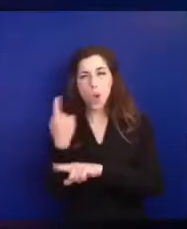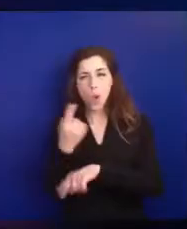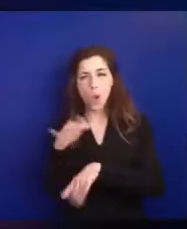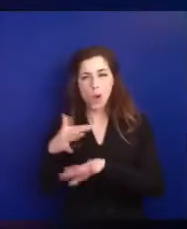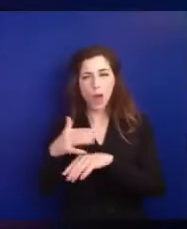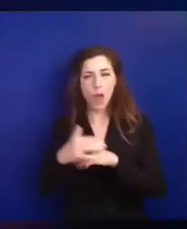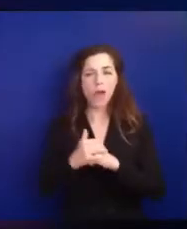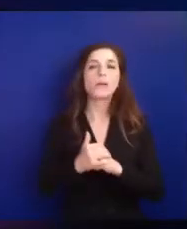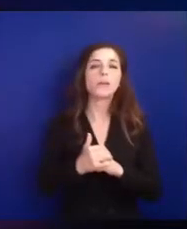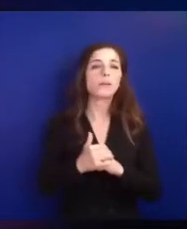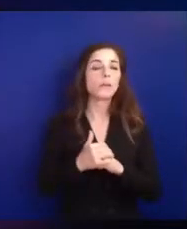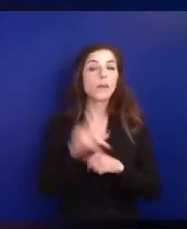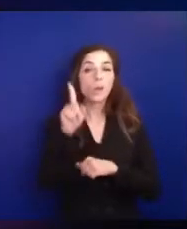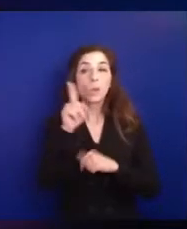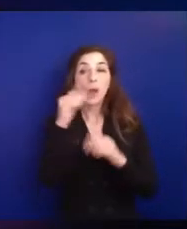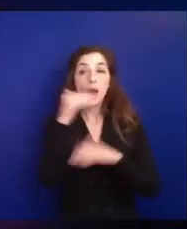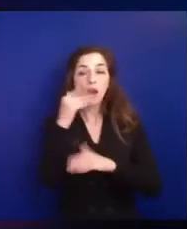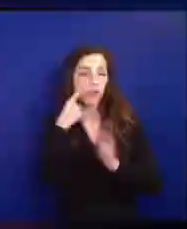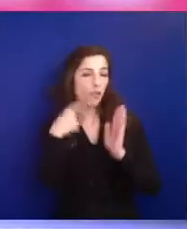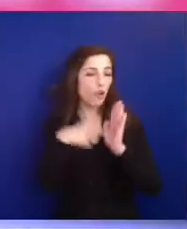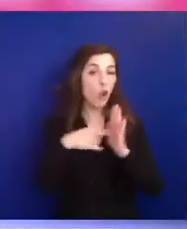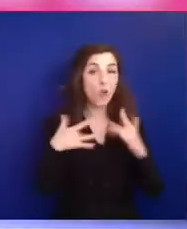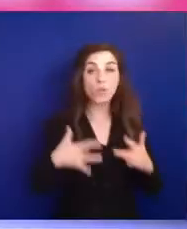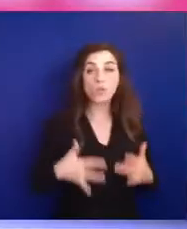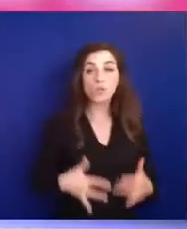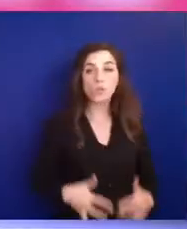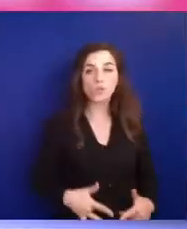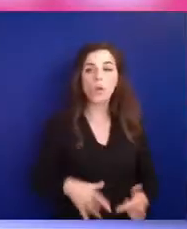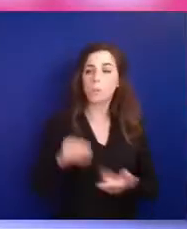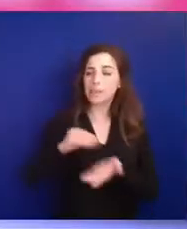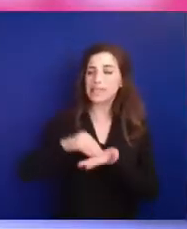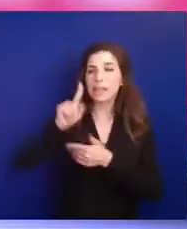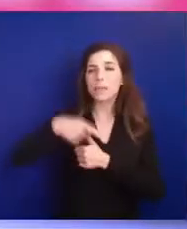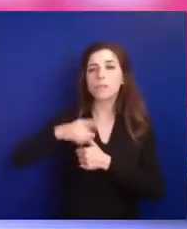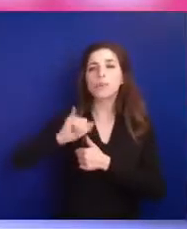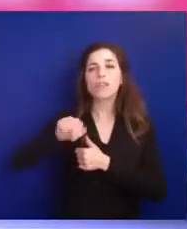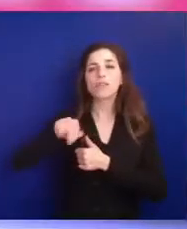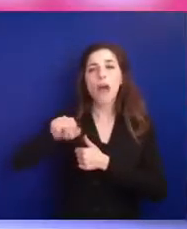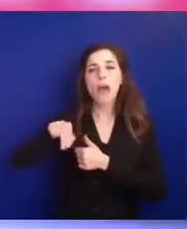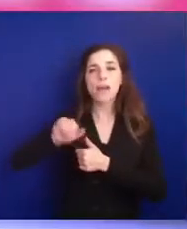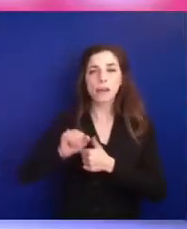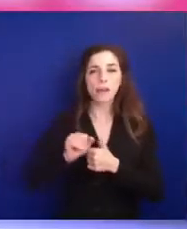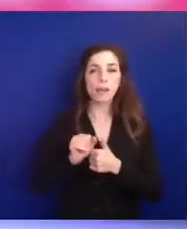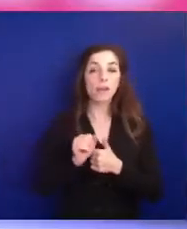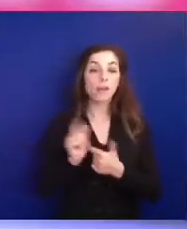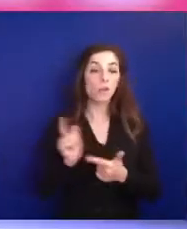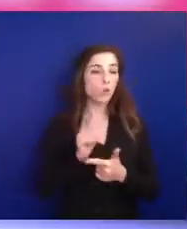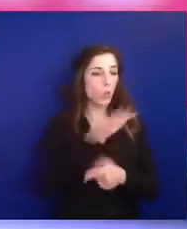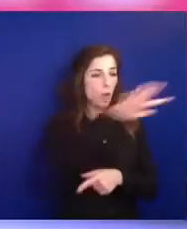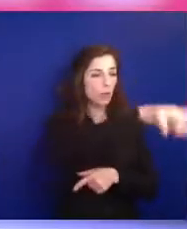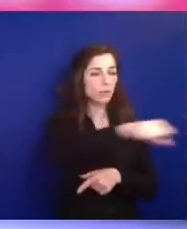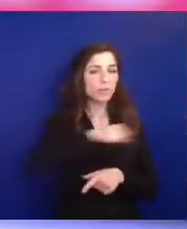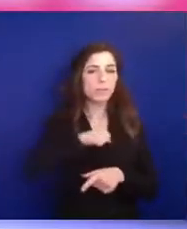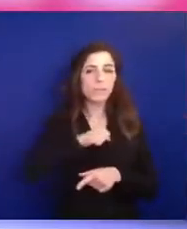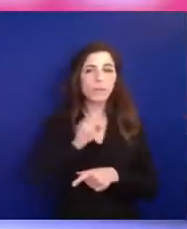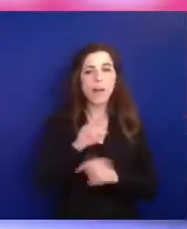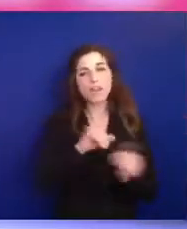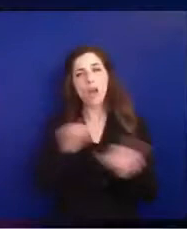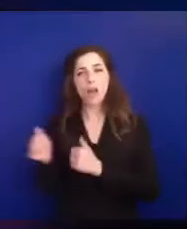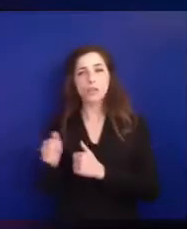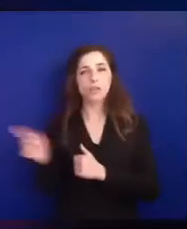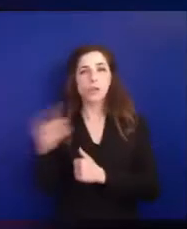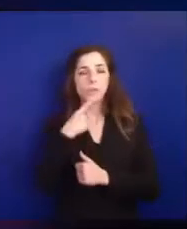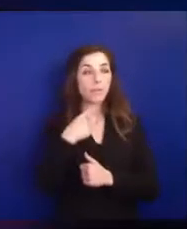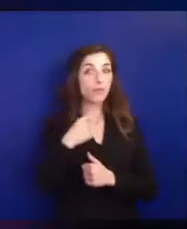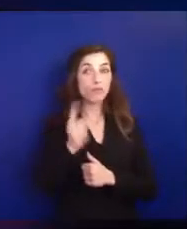era nudo c'era anche gianni mi fecero uscire dal bagno gianni era arrabbiato disse che non era buono a fare